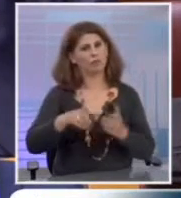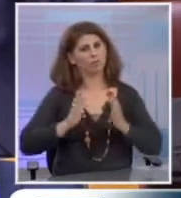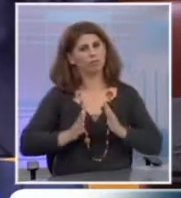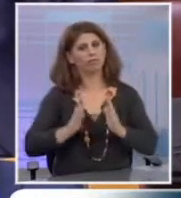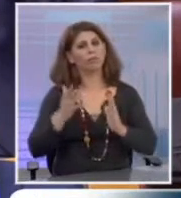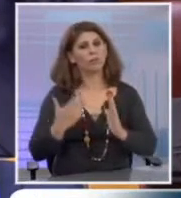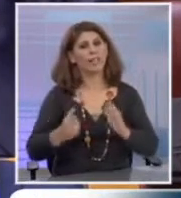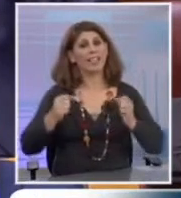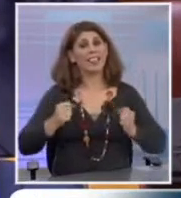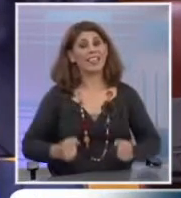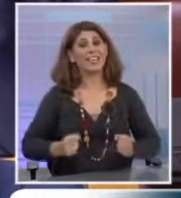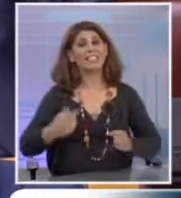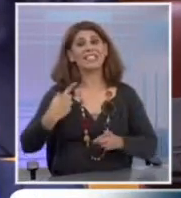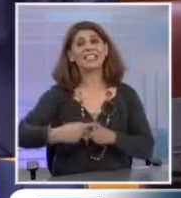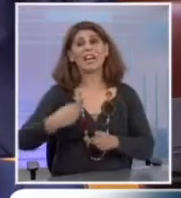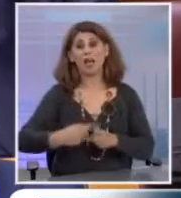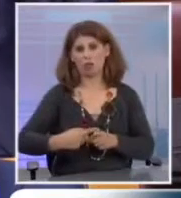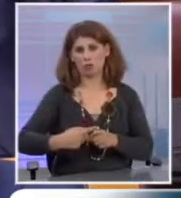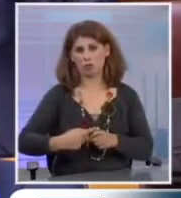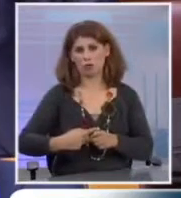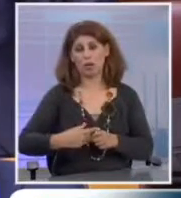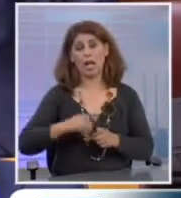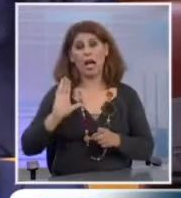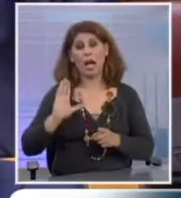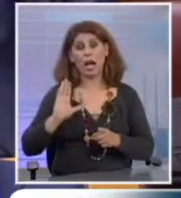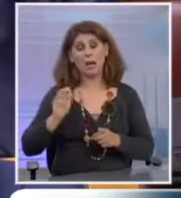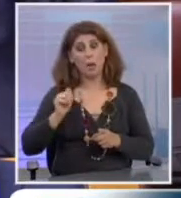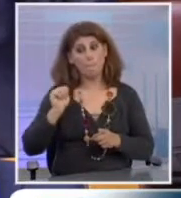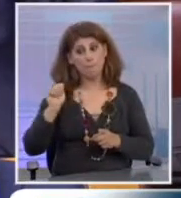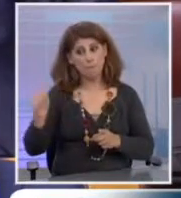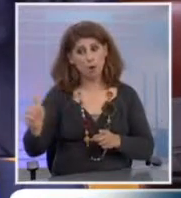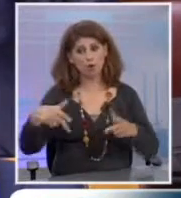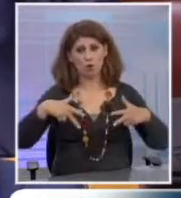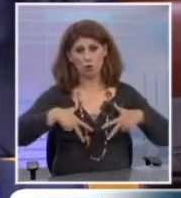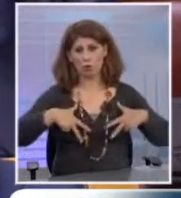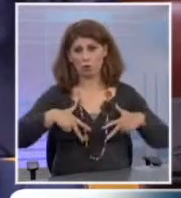και είναι η θέση της χώρας. Εάν μονομερός